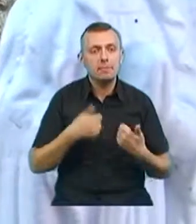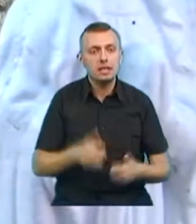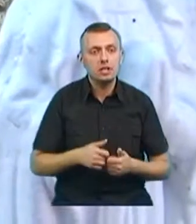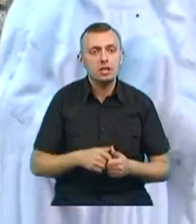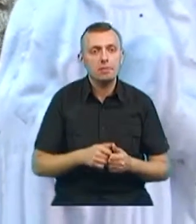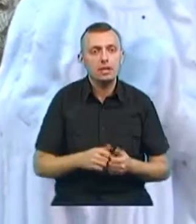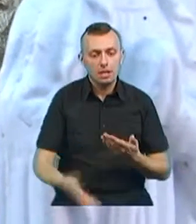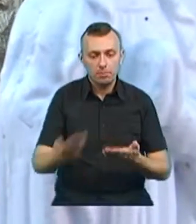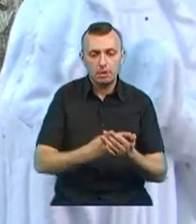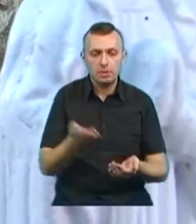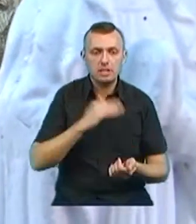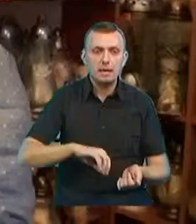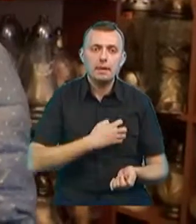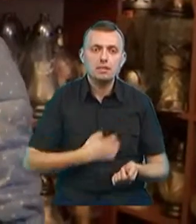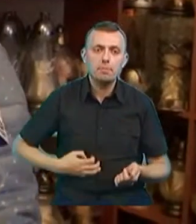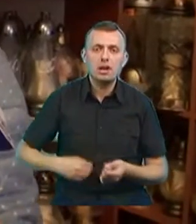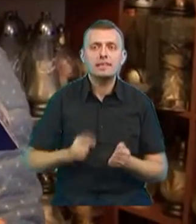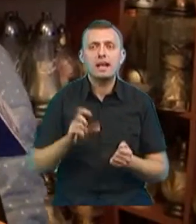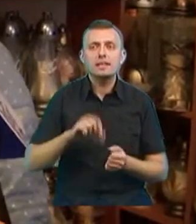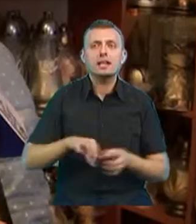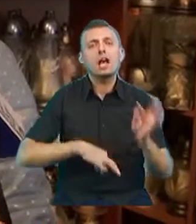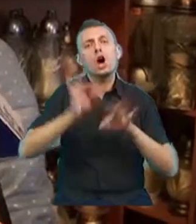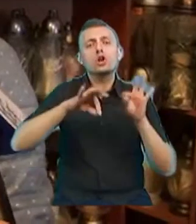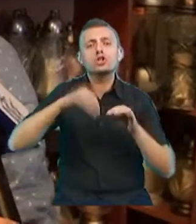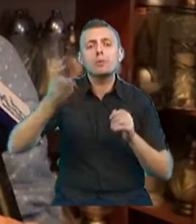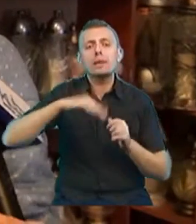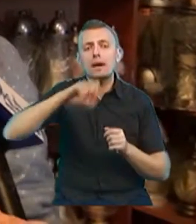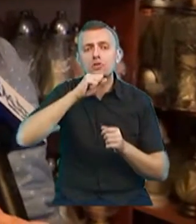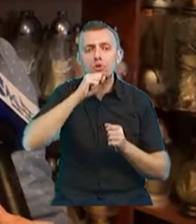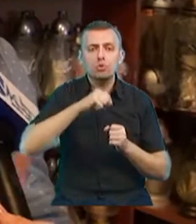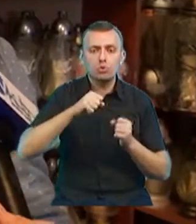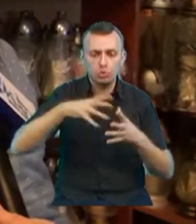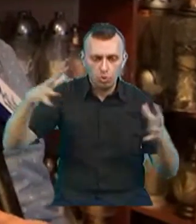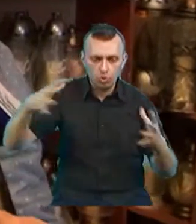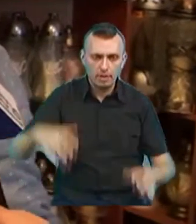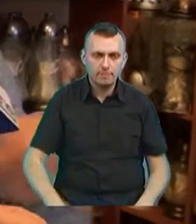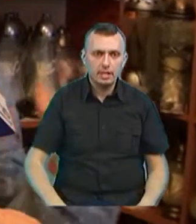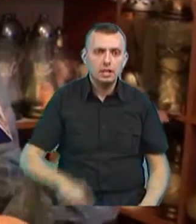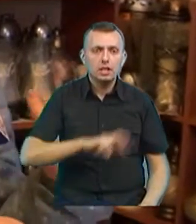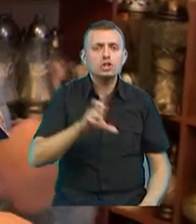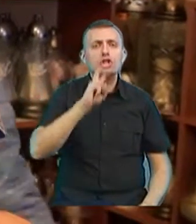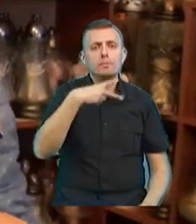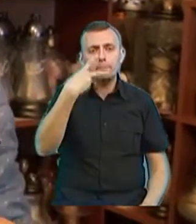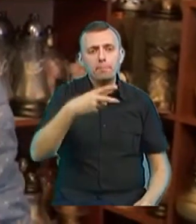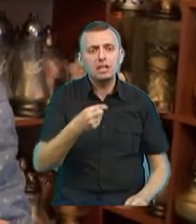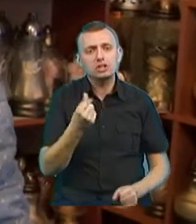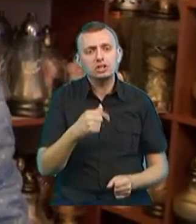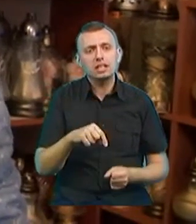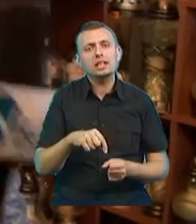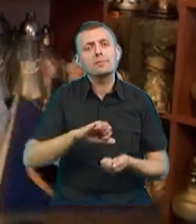bo oferta jest bardzo bogata. Takie mniej ozdobne. Mniej ozdobne i dosyć takie